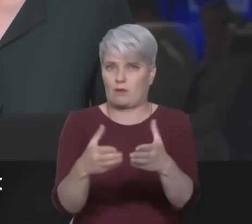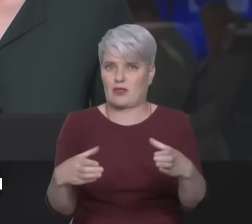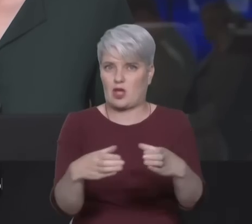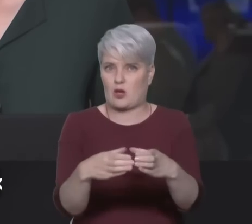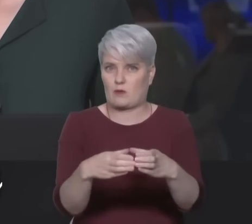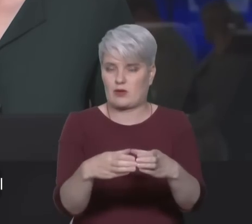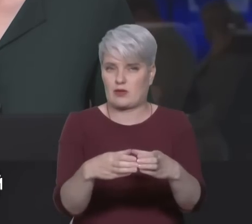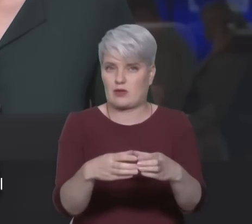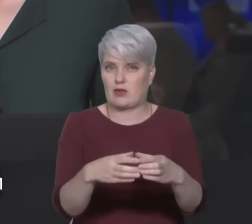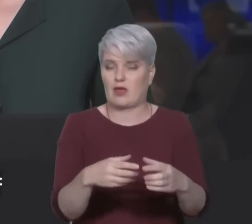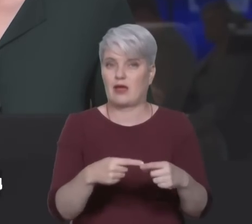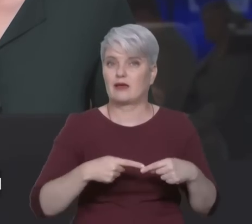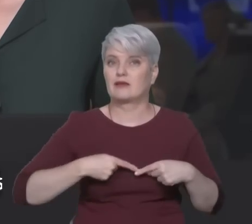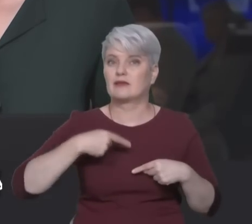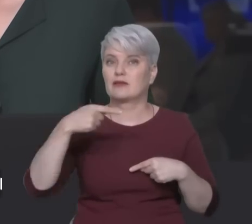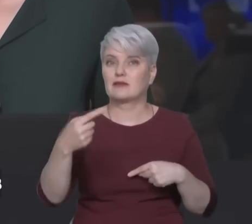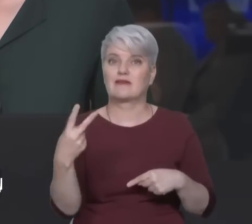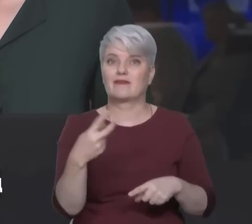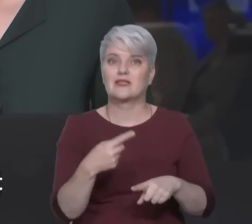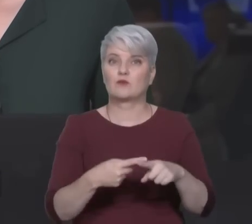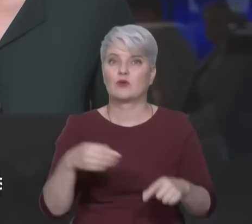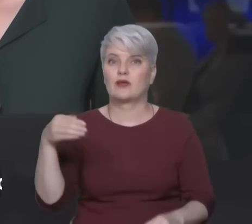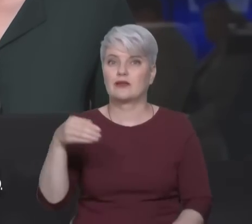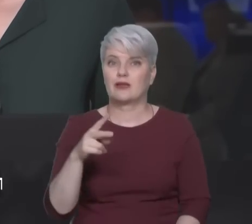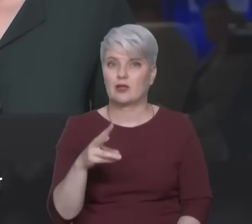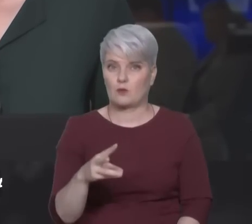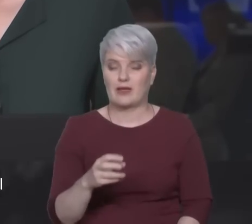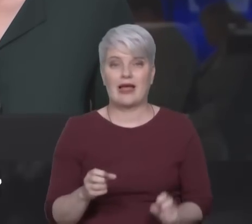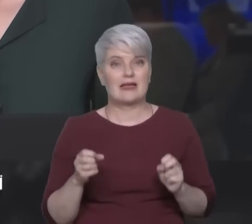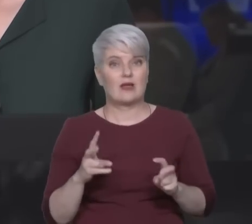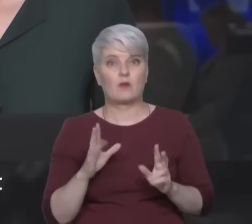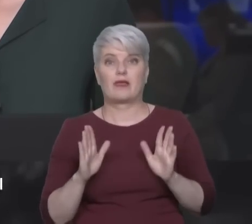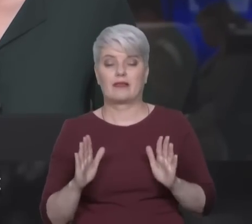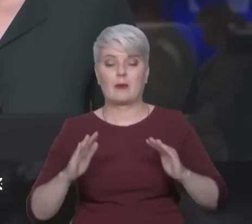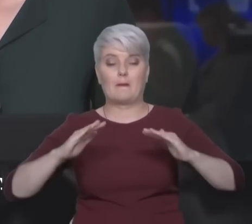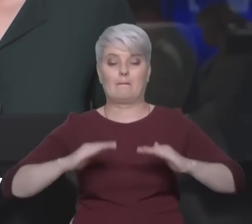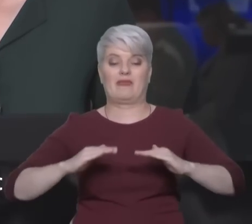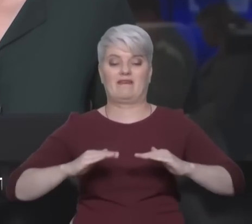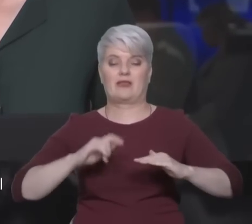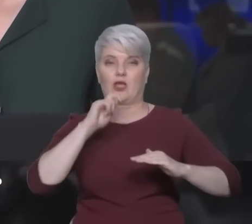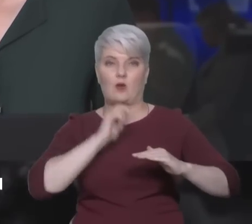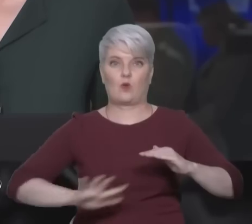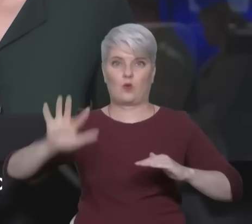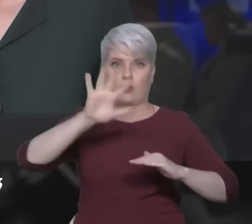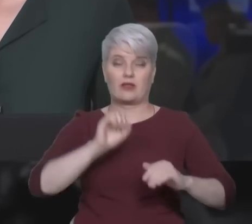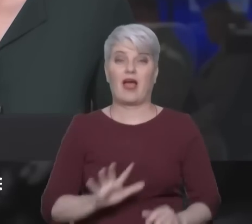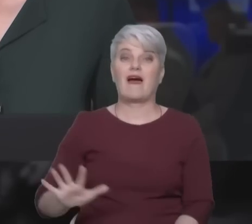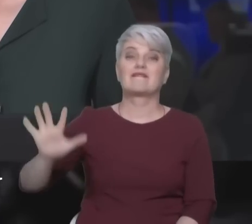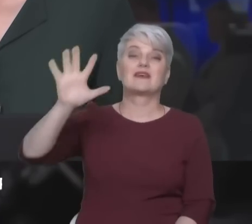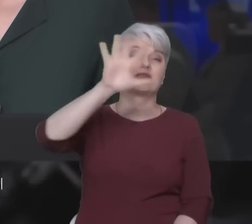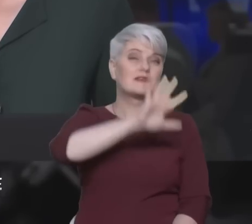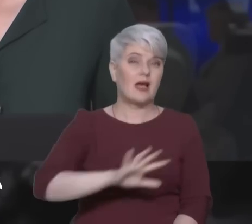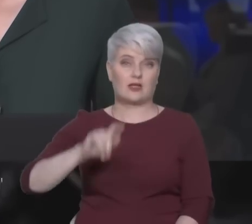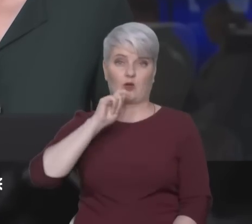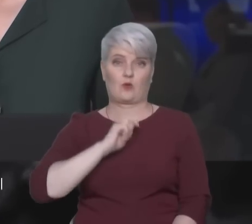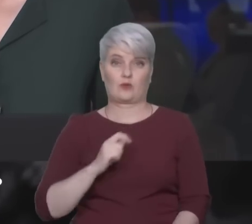сягають 2500 кілометрів, і вони загрожують не тільки півдню України, а всій території України. Сьогоднішня